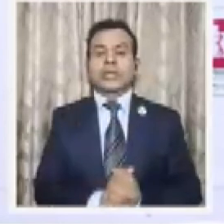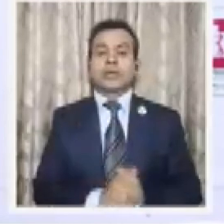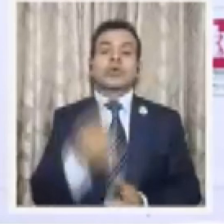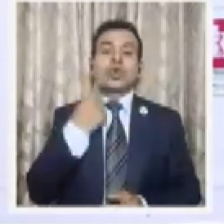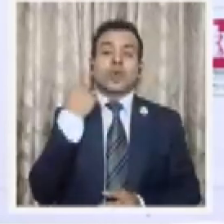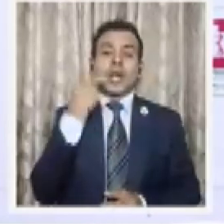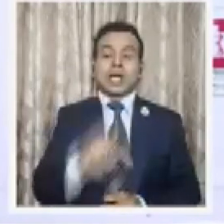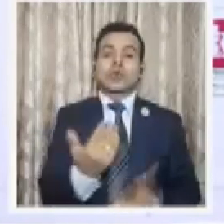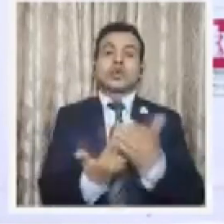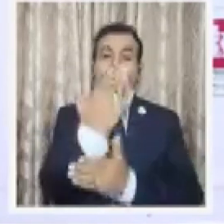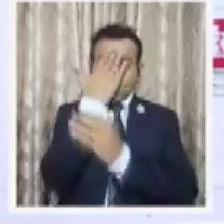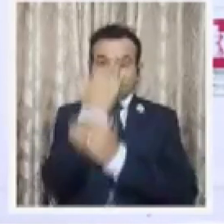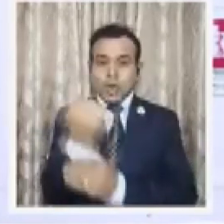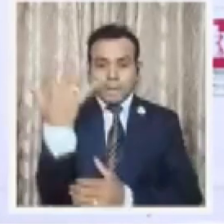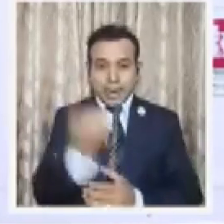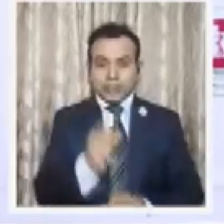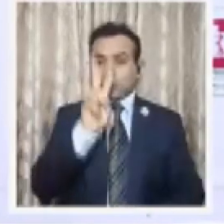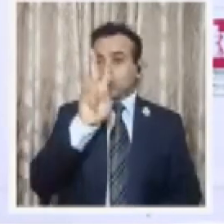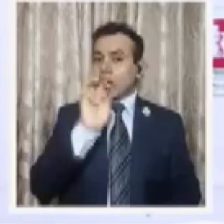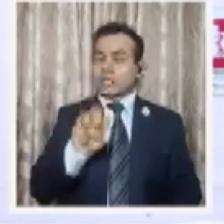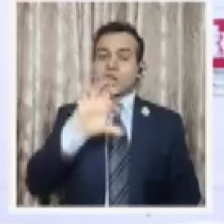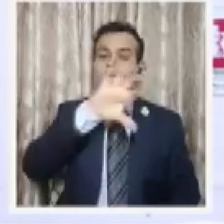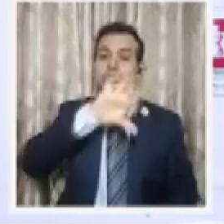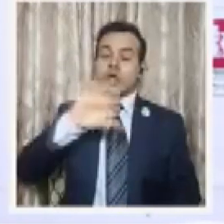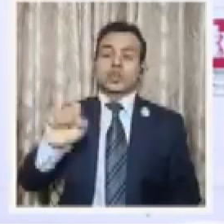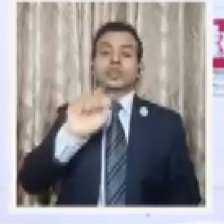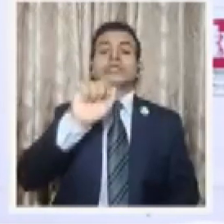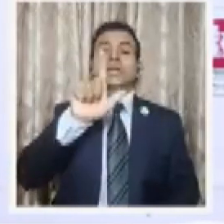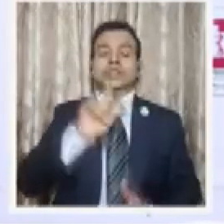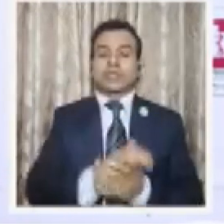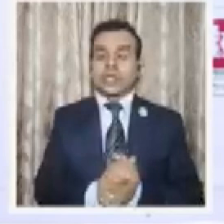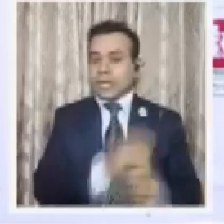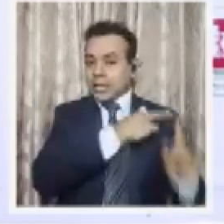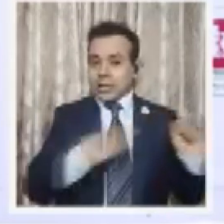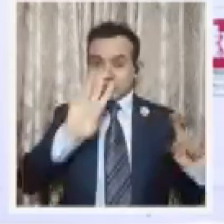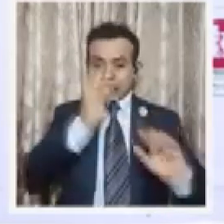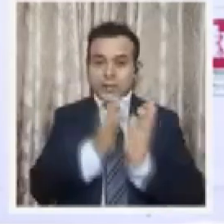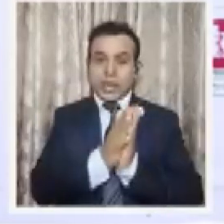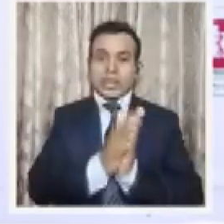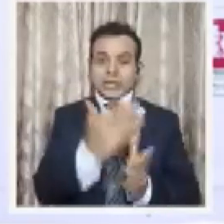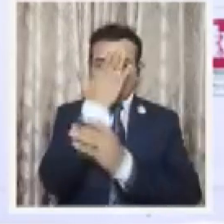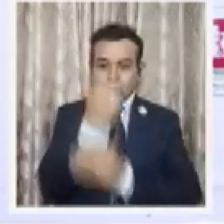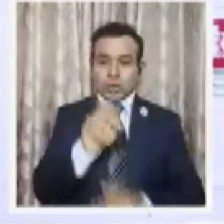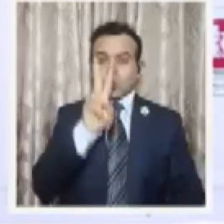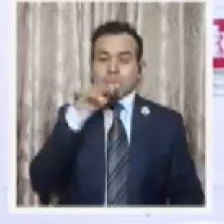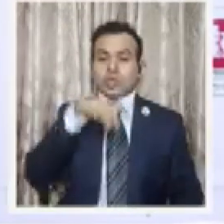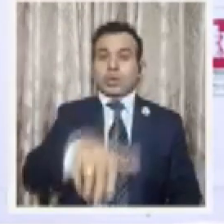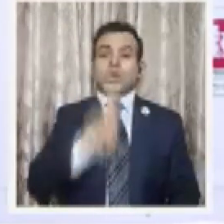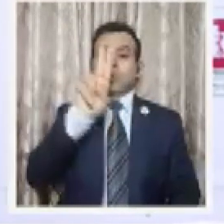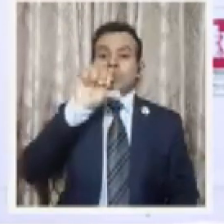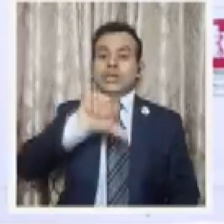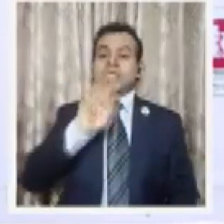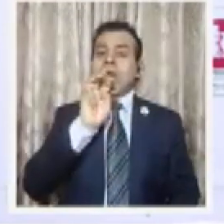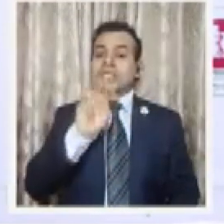11,37,131টি। 24 ঘন্টায় যা নমুনা পরীক্ষা হয়েছে তাতে শনাক্ত হয়েছে 2,960 জন এবং এ পর্যন্ত